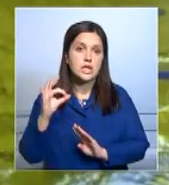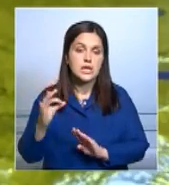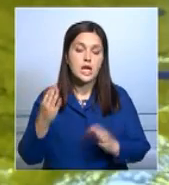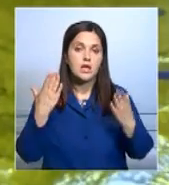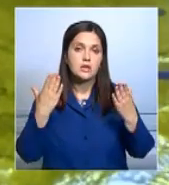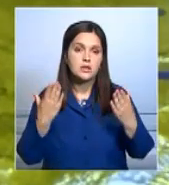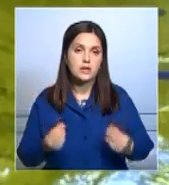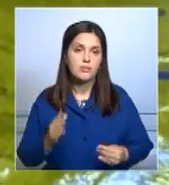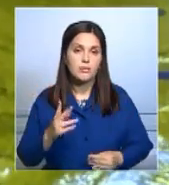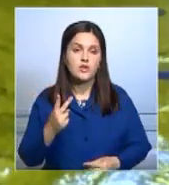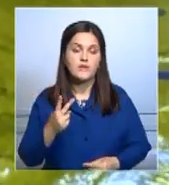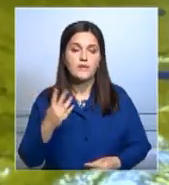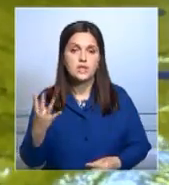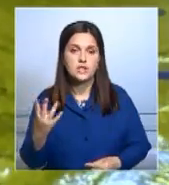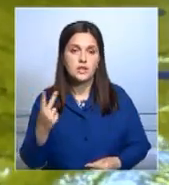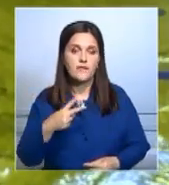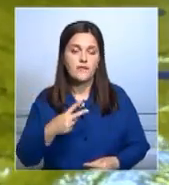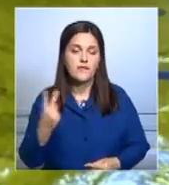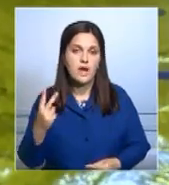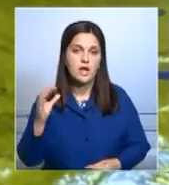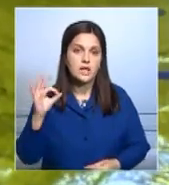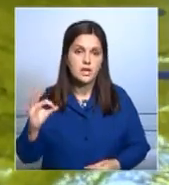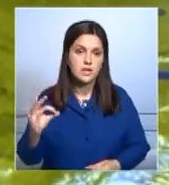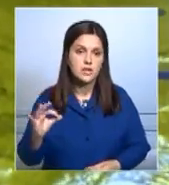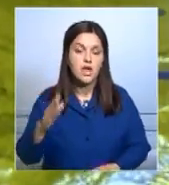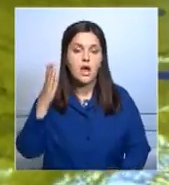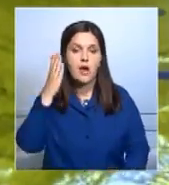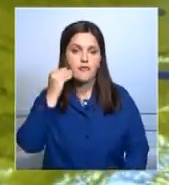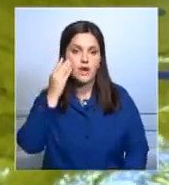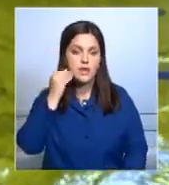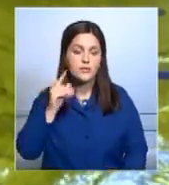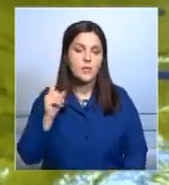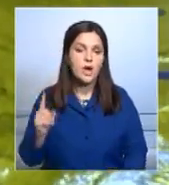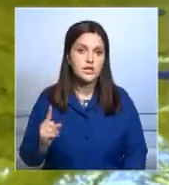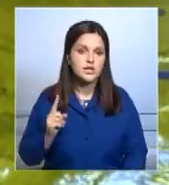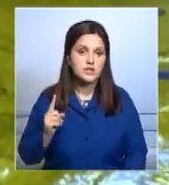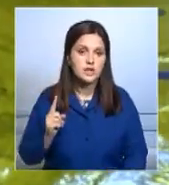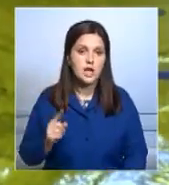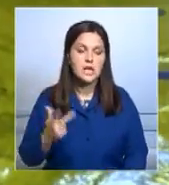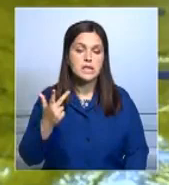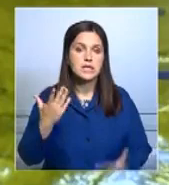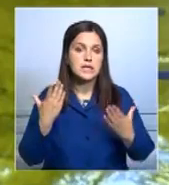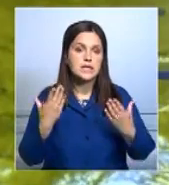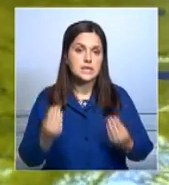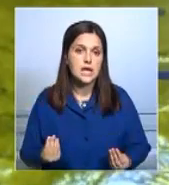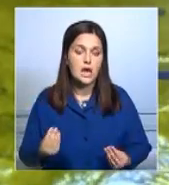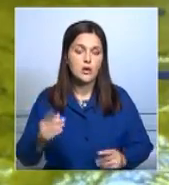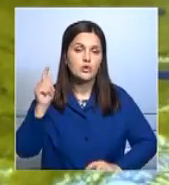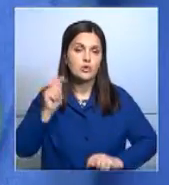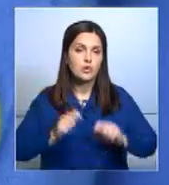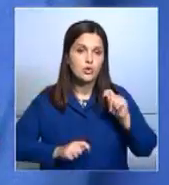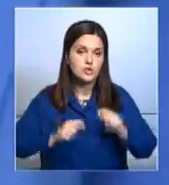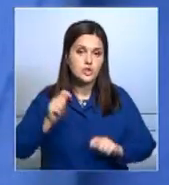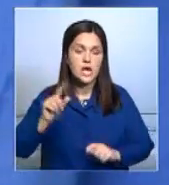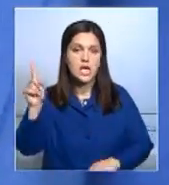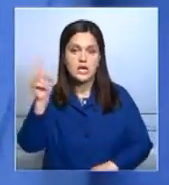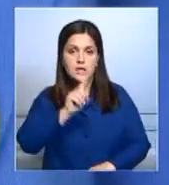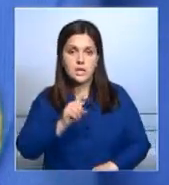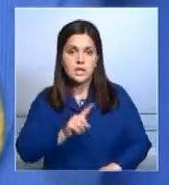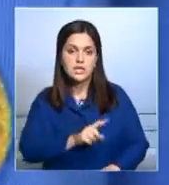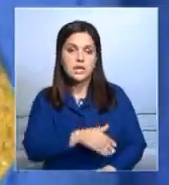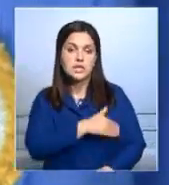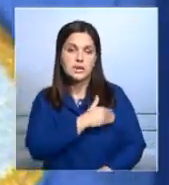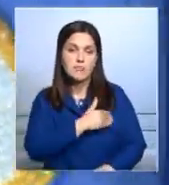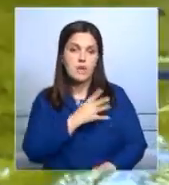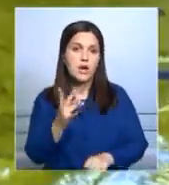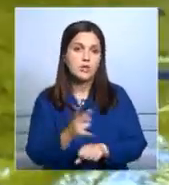дневные температуры 24-22 тепла. В Алматы ожидается 3 дня кратковременная дождь, гроза. Температура